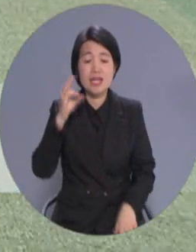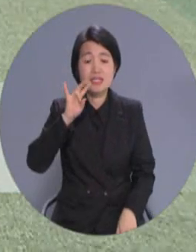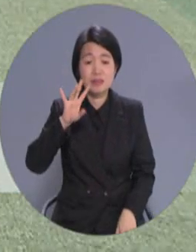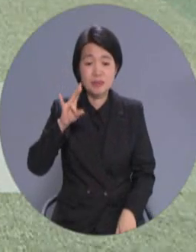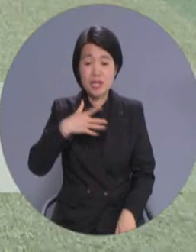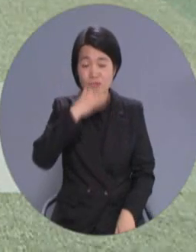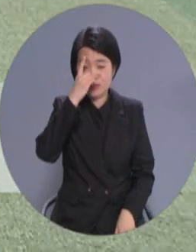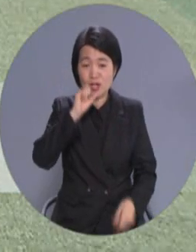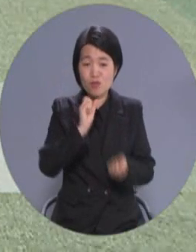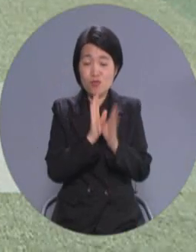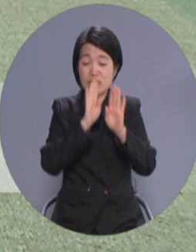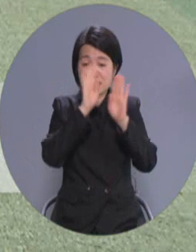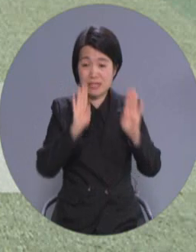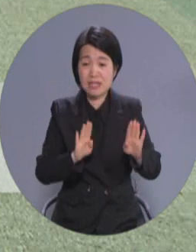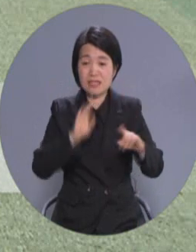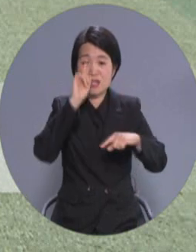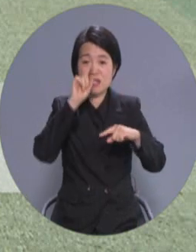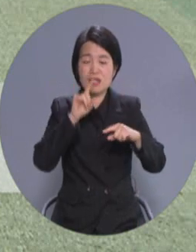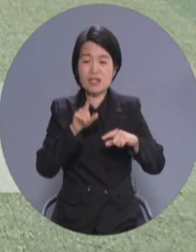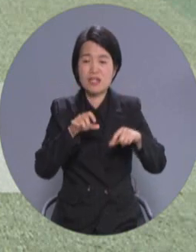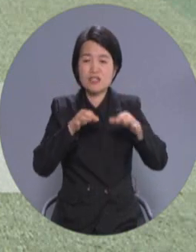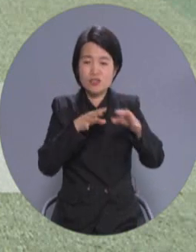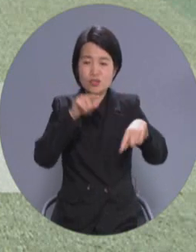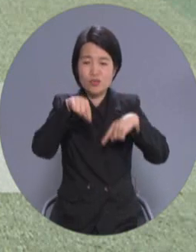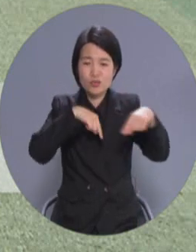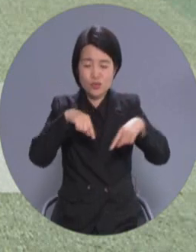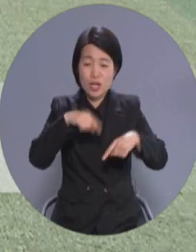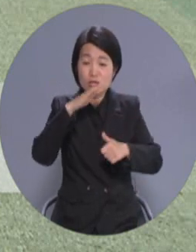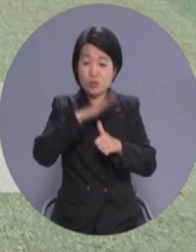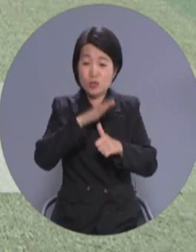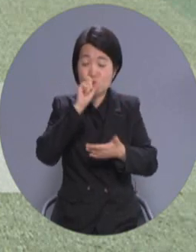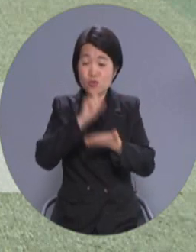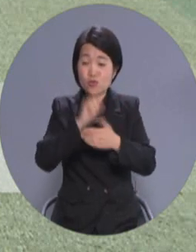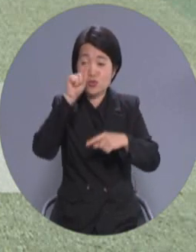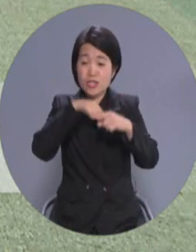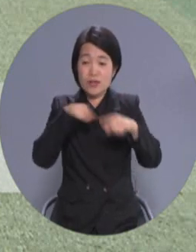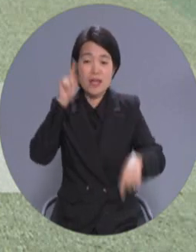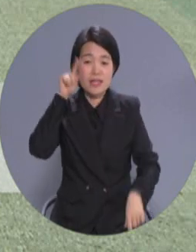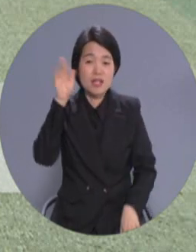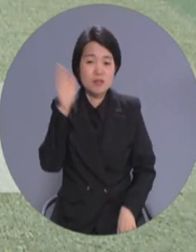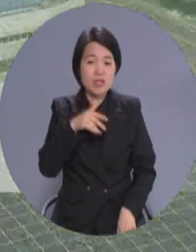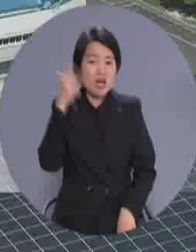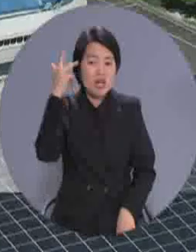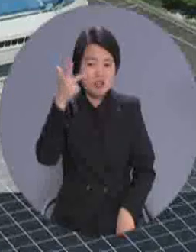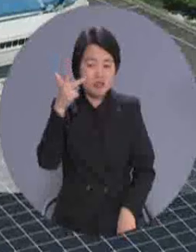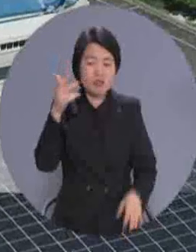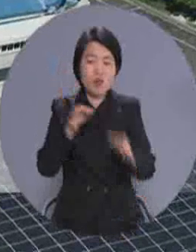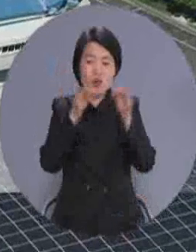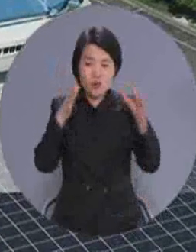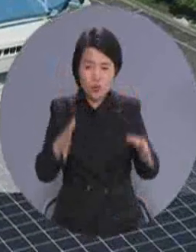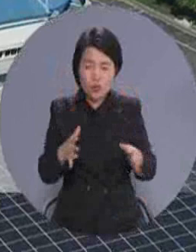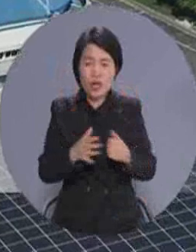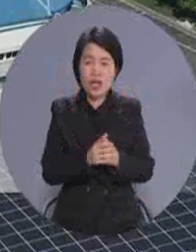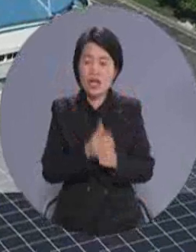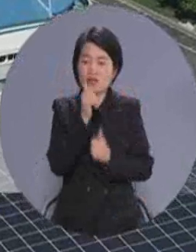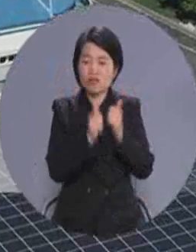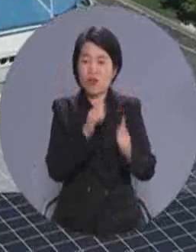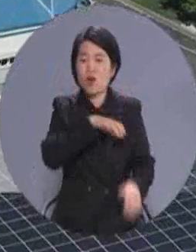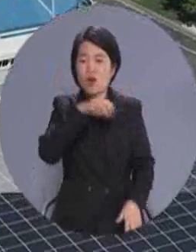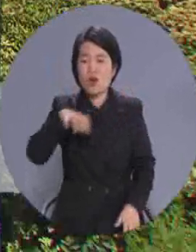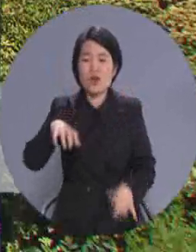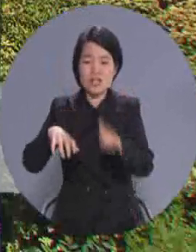2024 순천만 국가정원배 전국 유소년 축구대회가 내일부터 일주일 동안 팔마 보조경기장 등에서